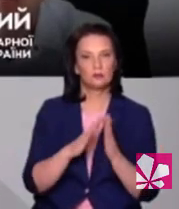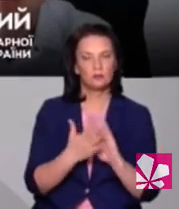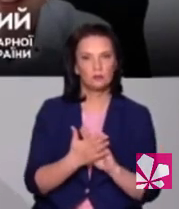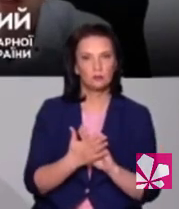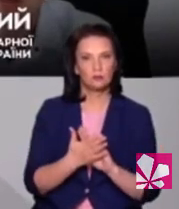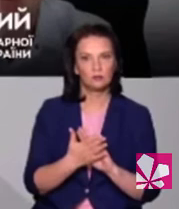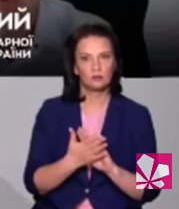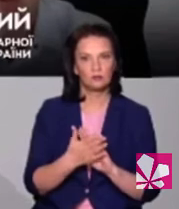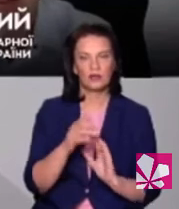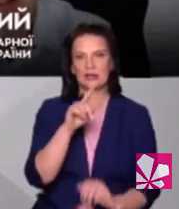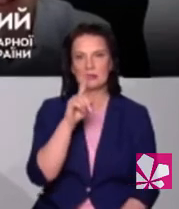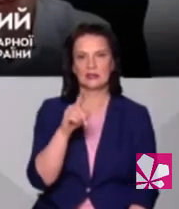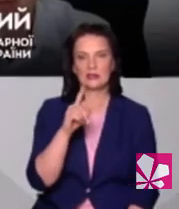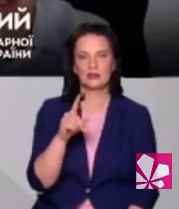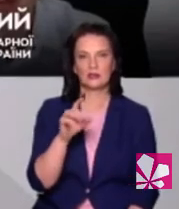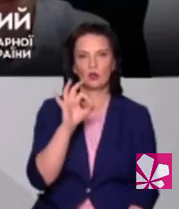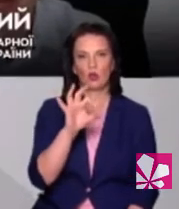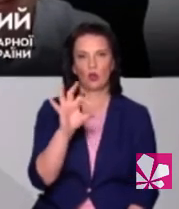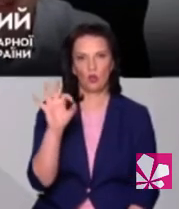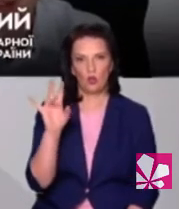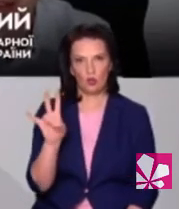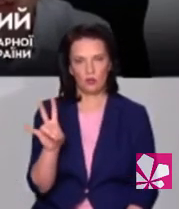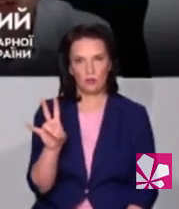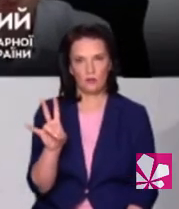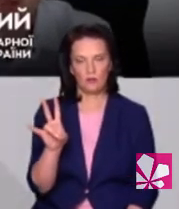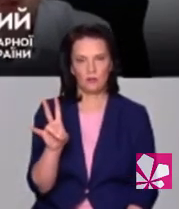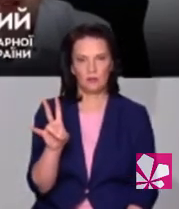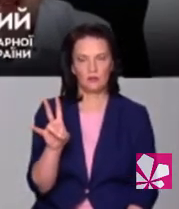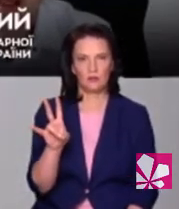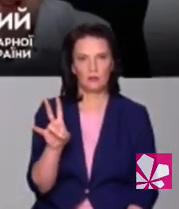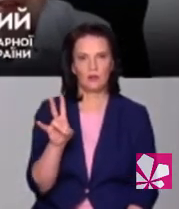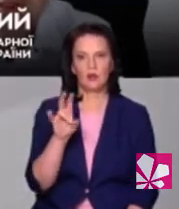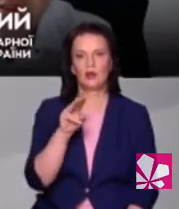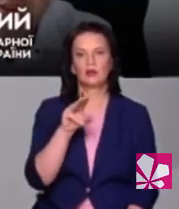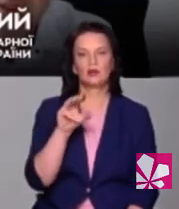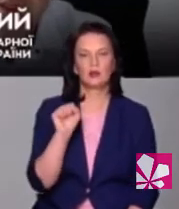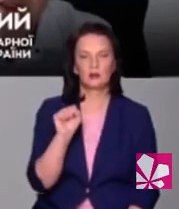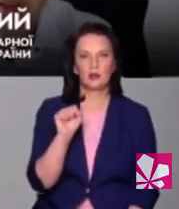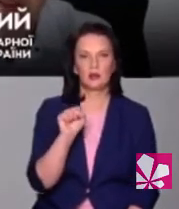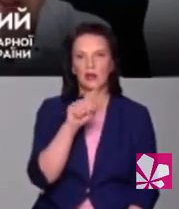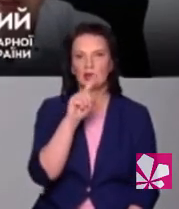меморандум з Організацією Об'єднаних Націй та з